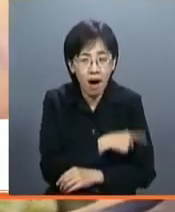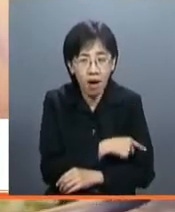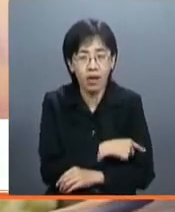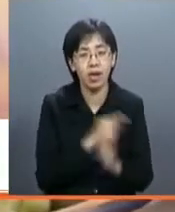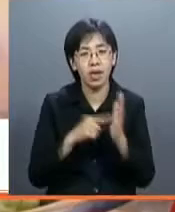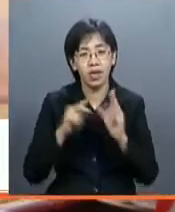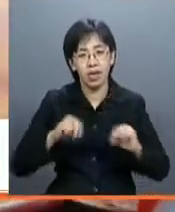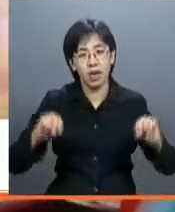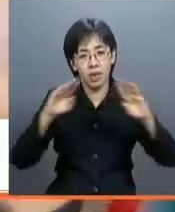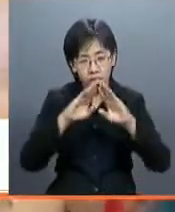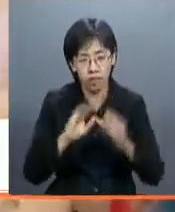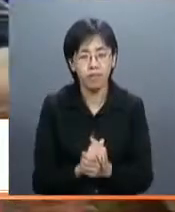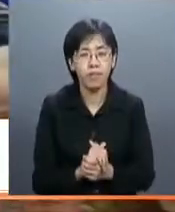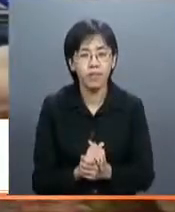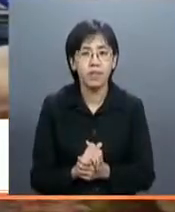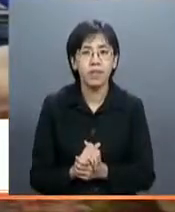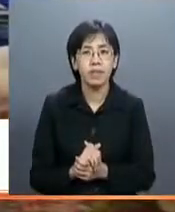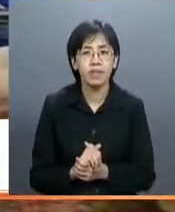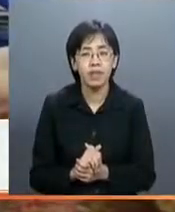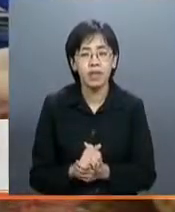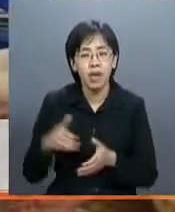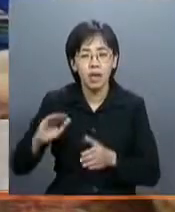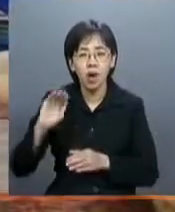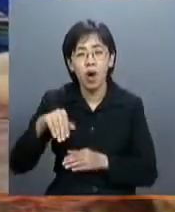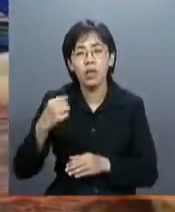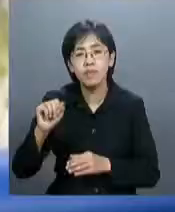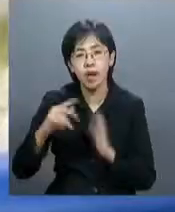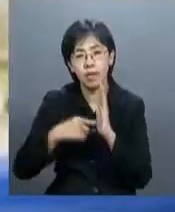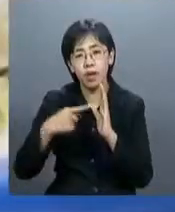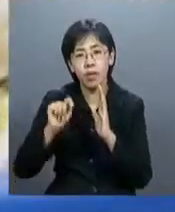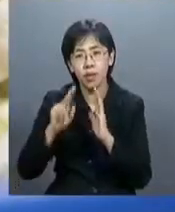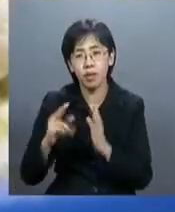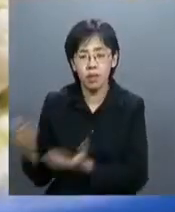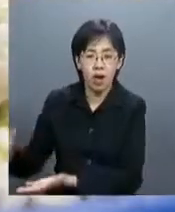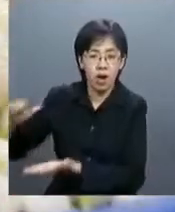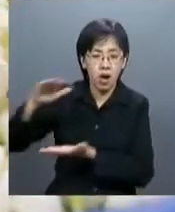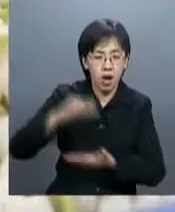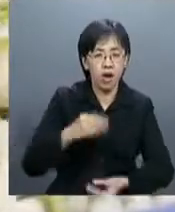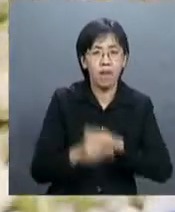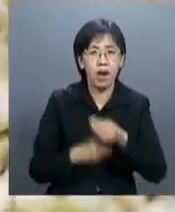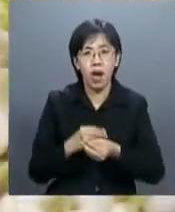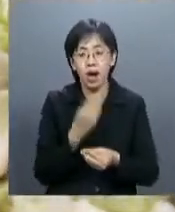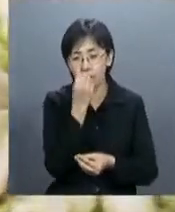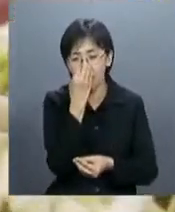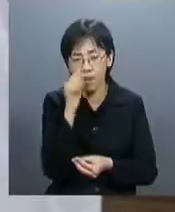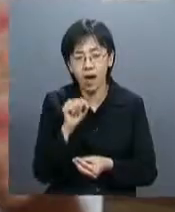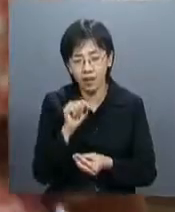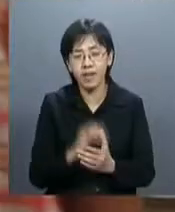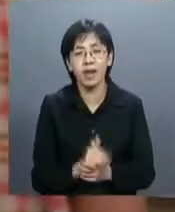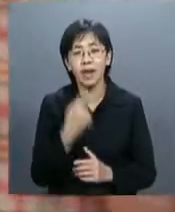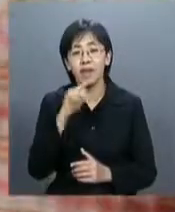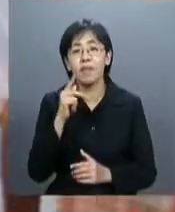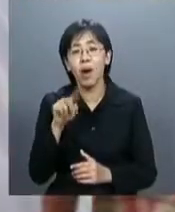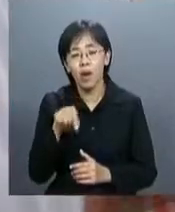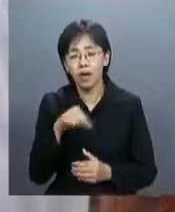และจากพื้นที่สวนในเขตส่งน้ำของคลอง13จังหวัดปทุมธานีคือสินค้าหลักที่ร้านขายดอกไม้ในปากคลองตลาดรับมาจำหน่